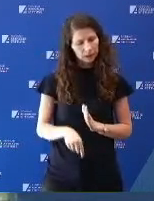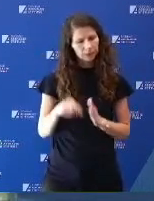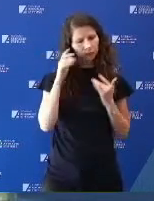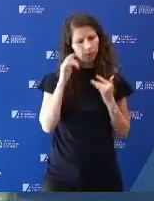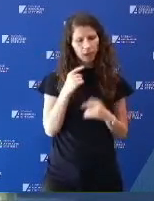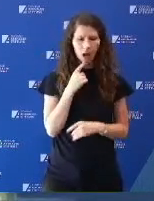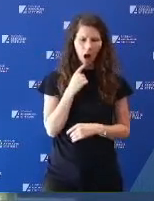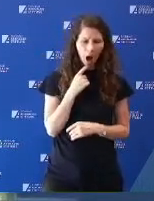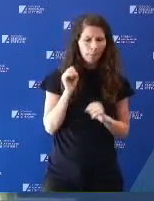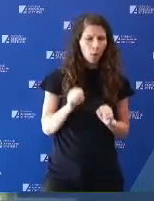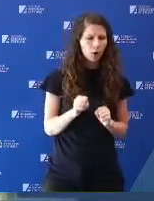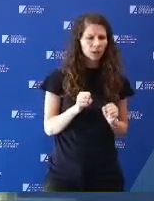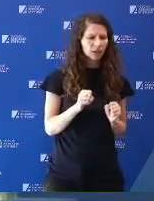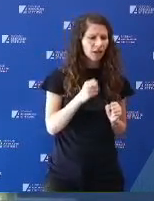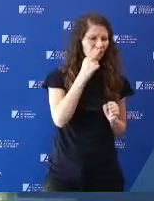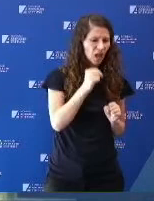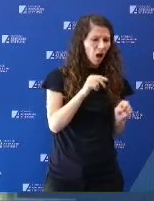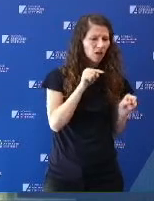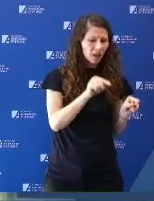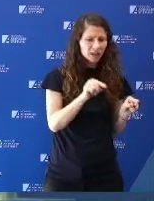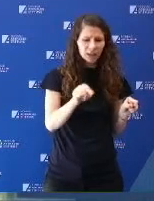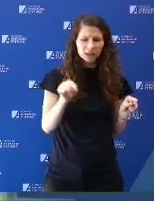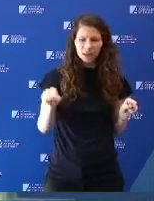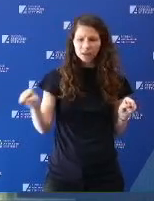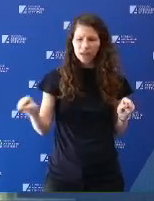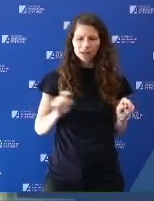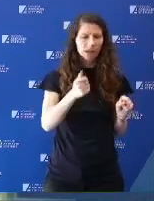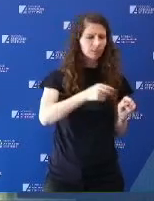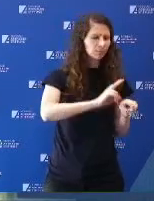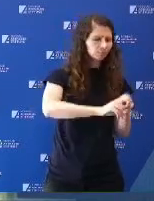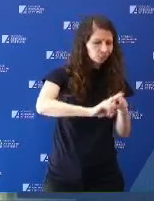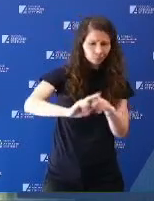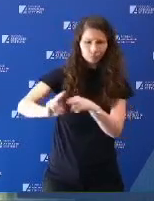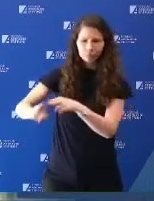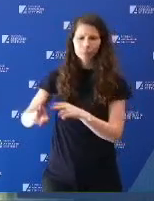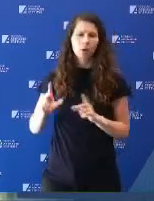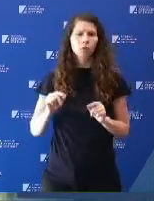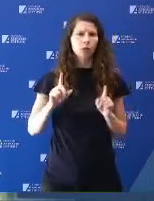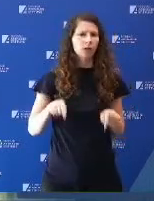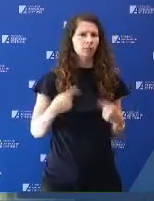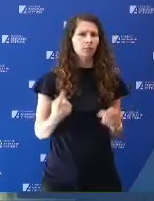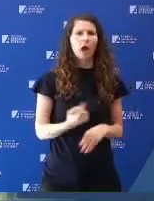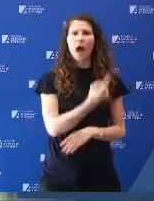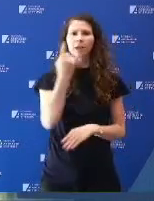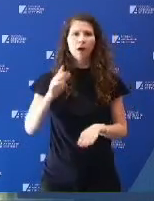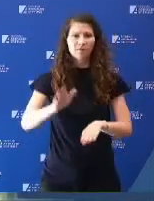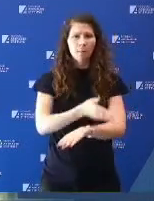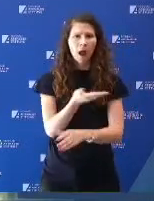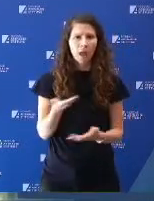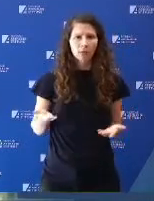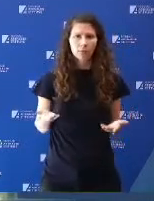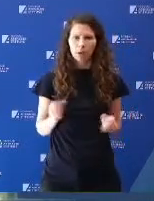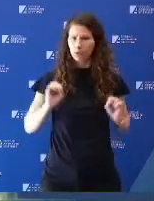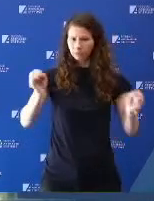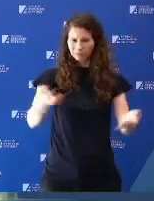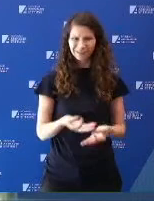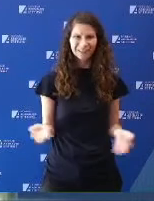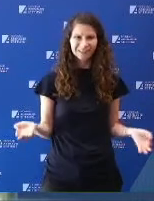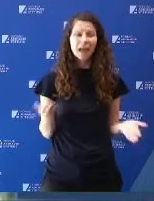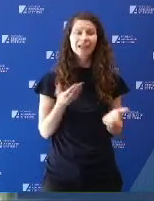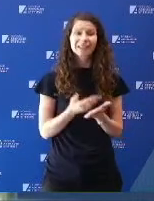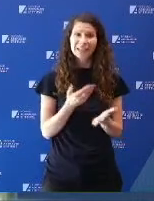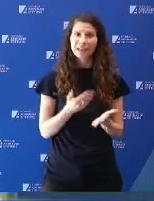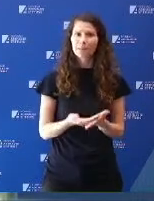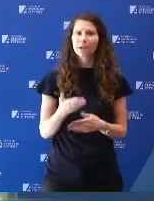der passieren könnte, erstmal ausmerzen und dann haben wir uns genau ein Jahr gar nicht bewegt. Und aus meiner Sicht sind die Chancen eigentlich eben bei